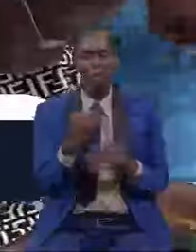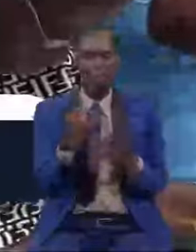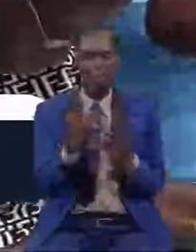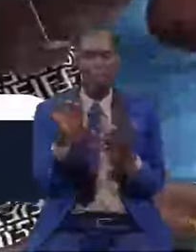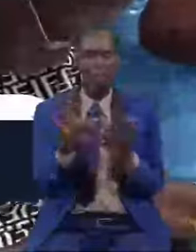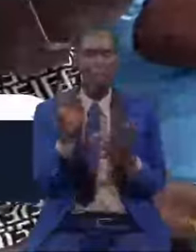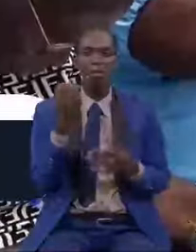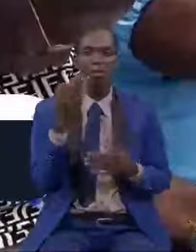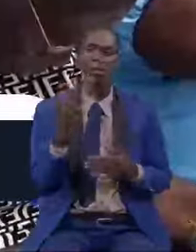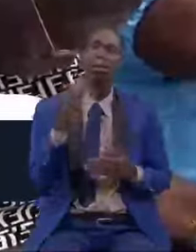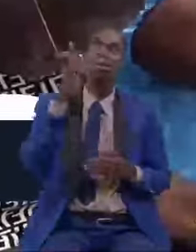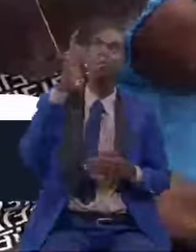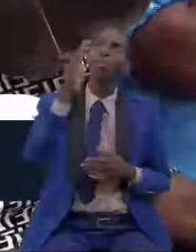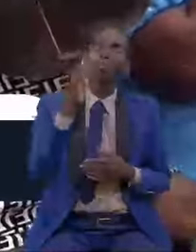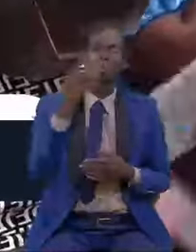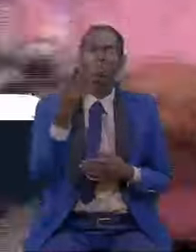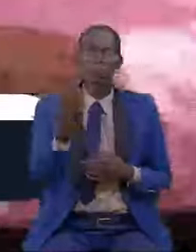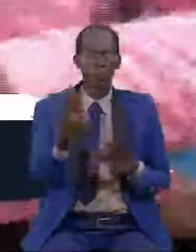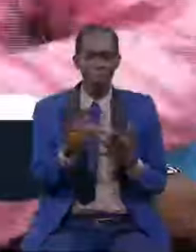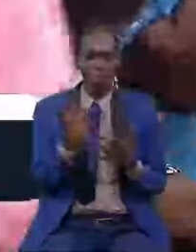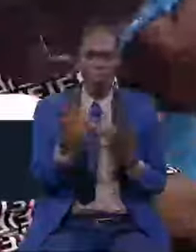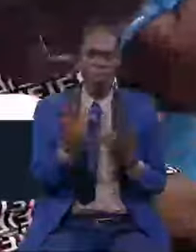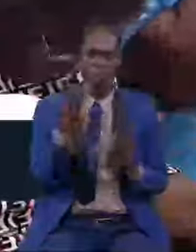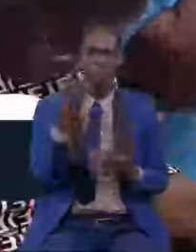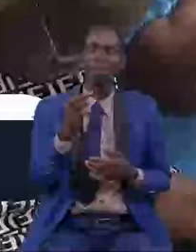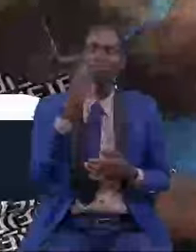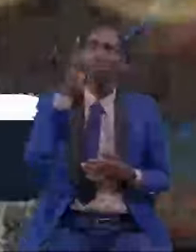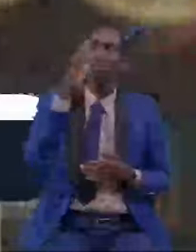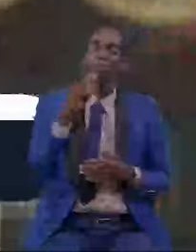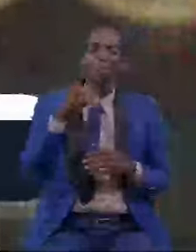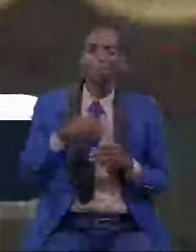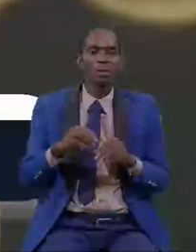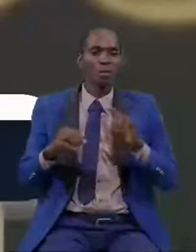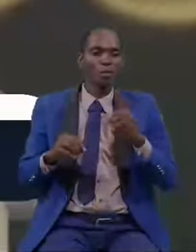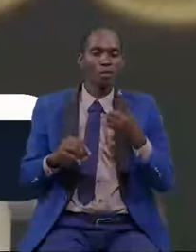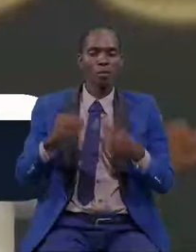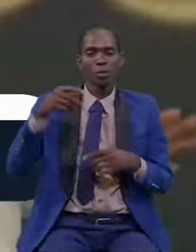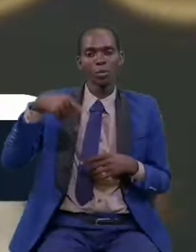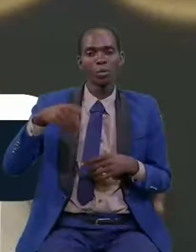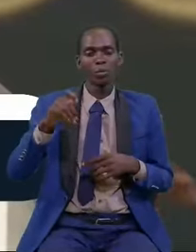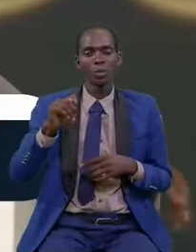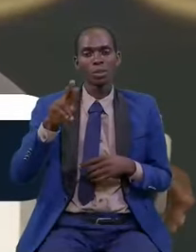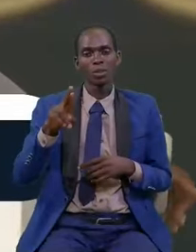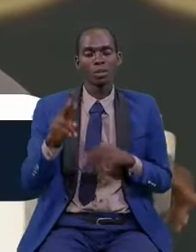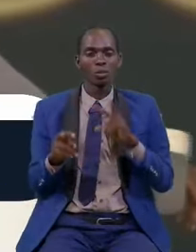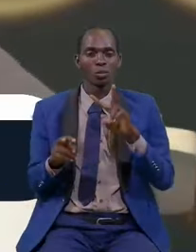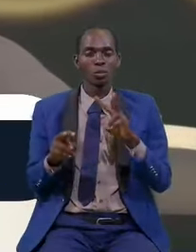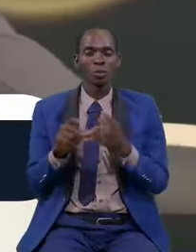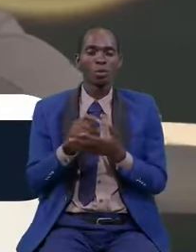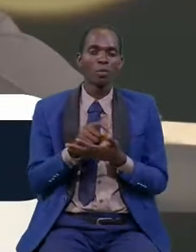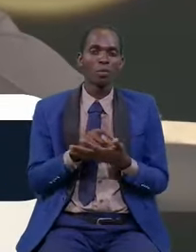de Dieu. L'élu de Dieu. Nous allons à 1 Pierre 2,